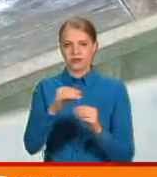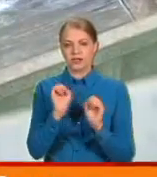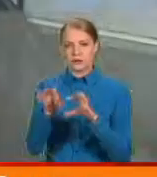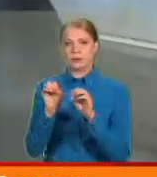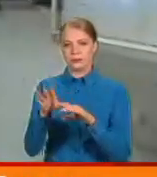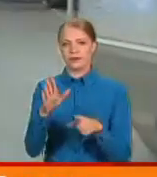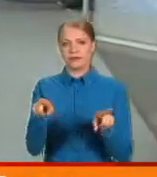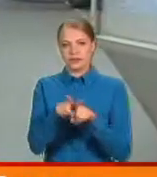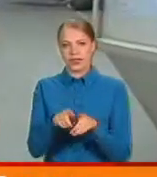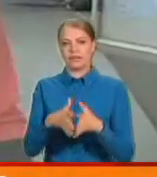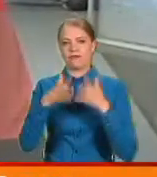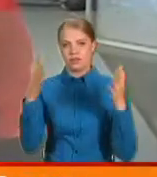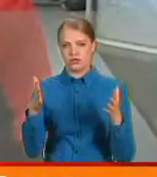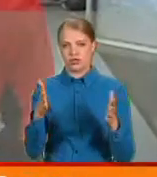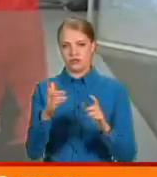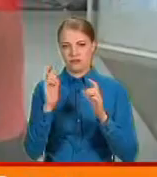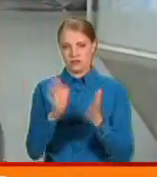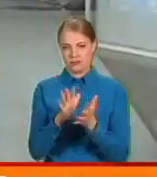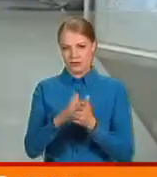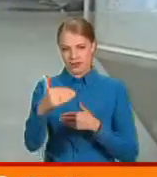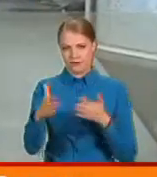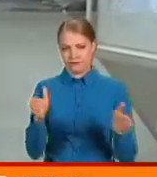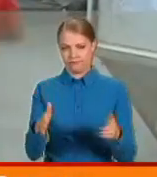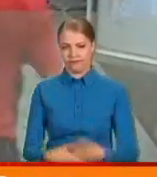скидають у ось такі величезні сміттєві контейнери.